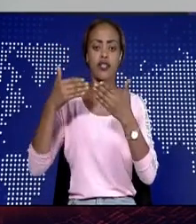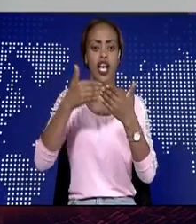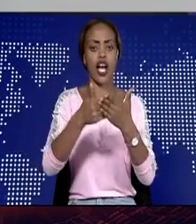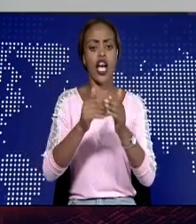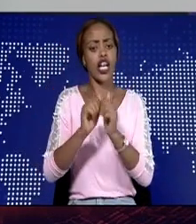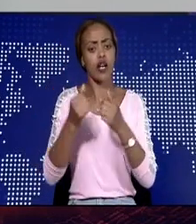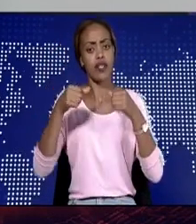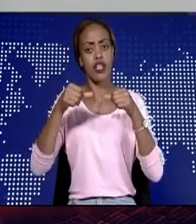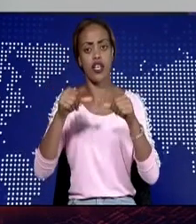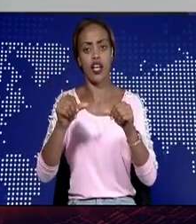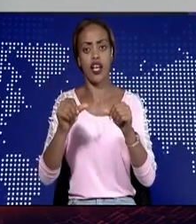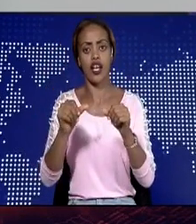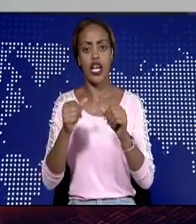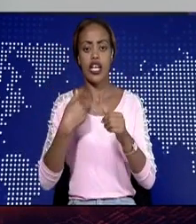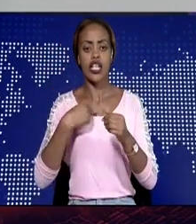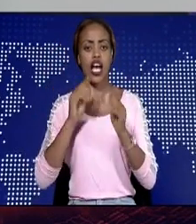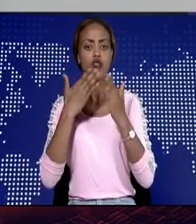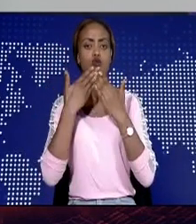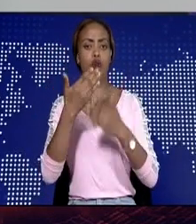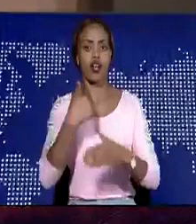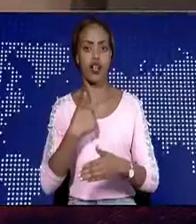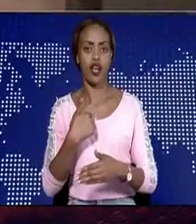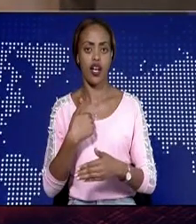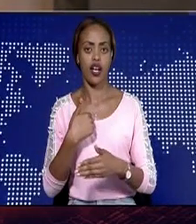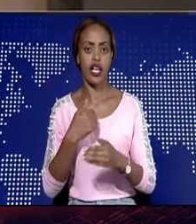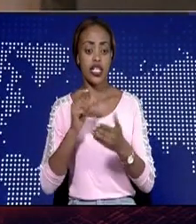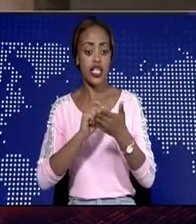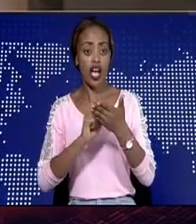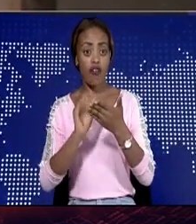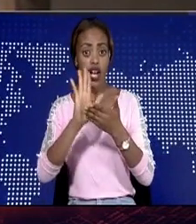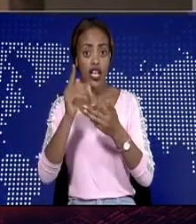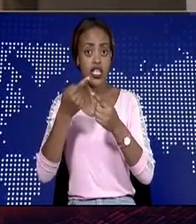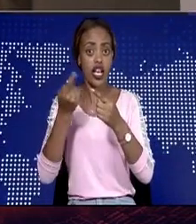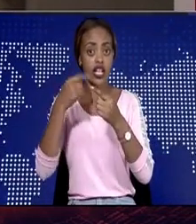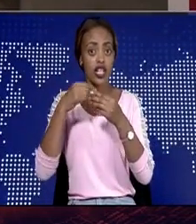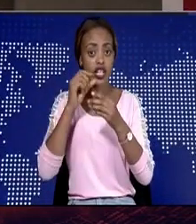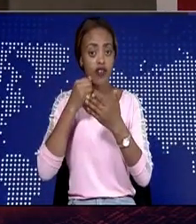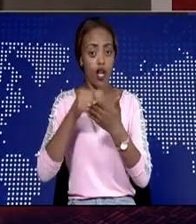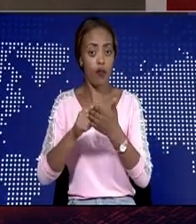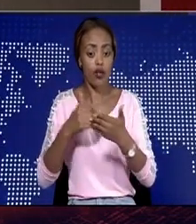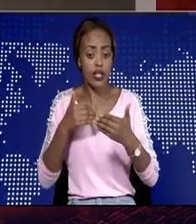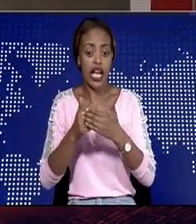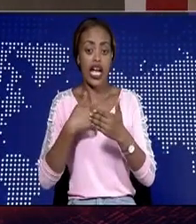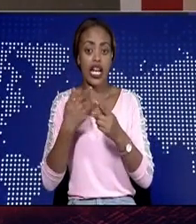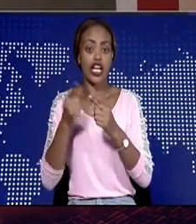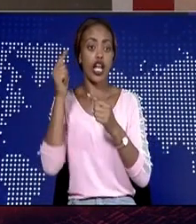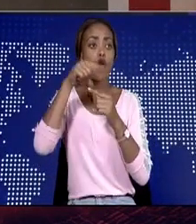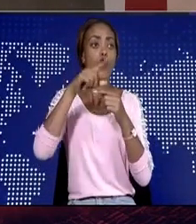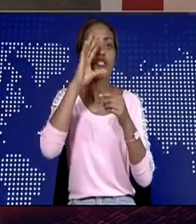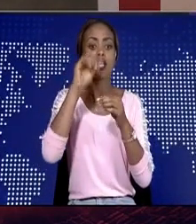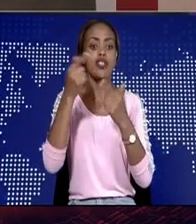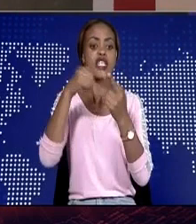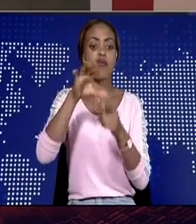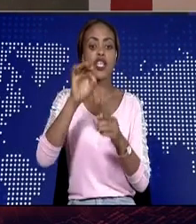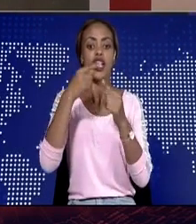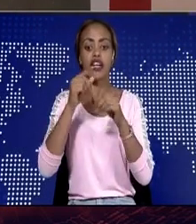ትሓጊ ንሕና ግርም ኣለና ዝፀሓፍካለይ ደብዳቤ ካብ እትበፅሐኒ ቁሩብ ግዜ ወሲድ ኣላ ናባኹም ዘብል ሰብ ክሳዕ ዝረክብ